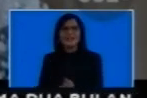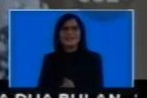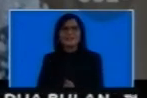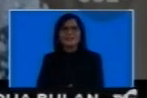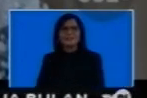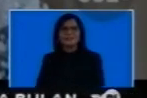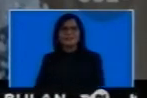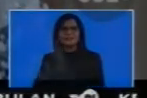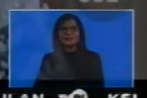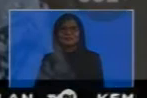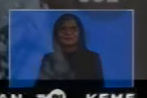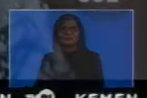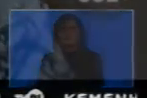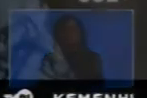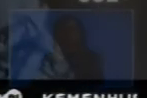R. Yampata.